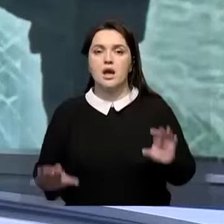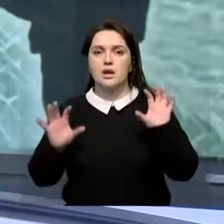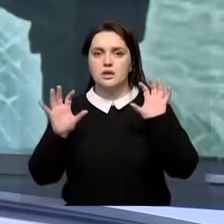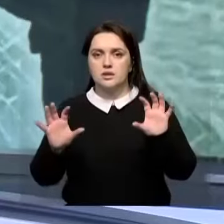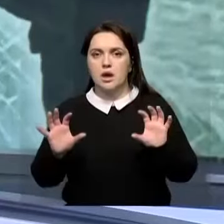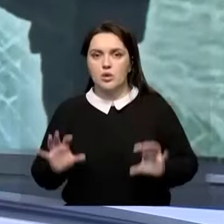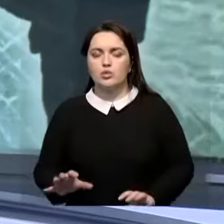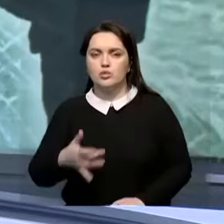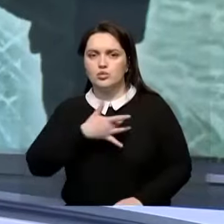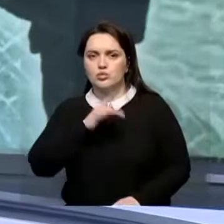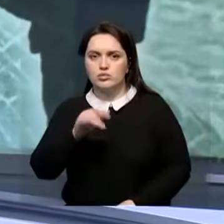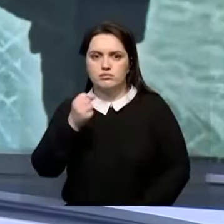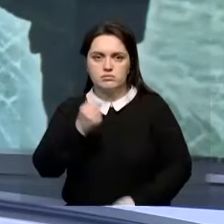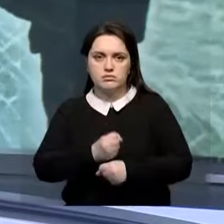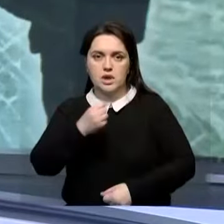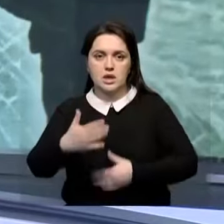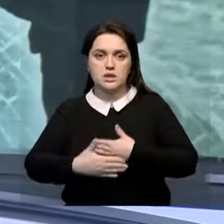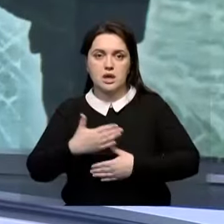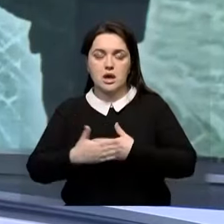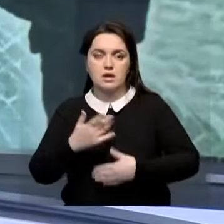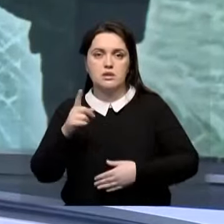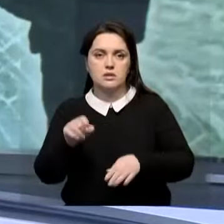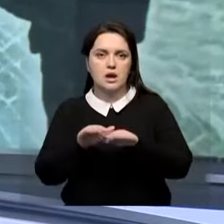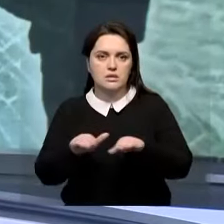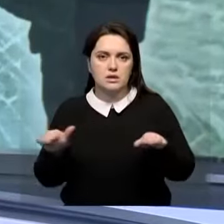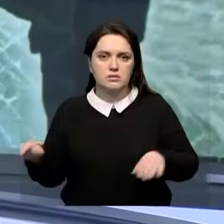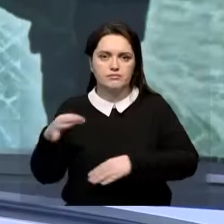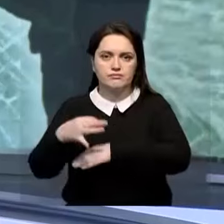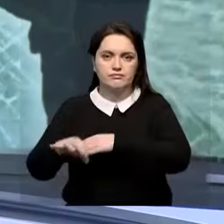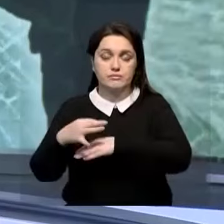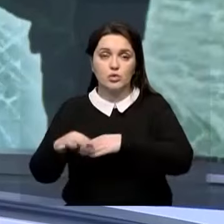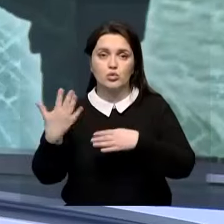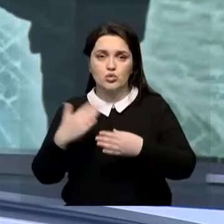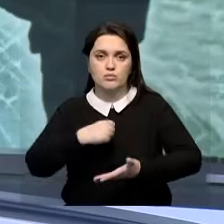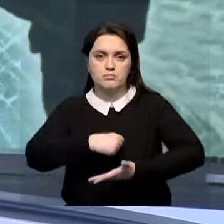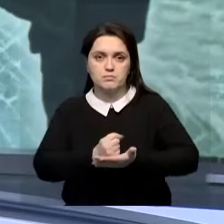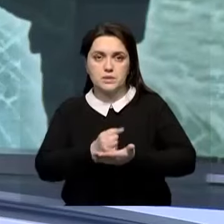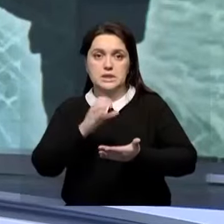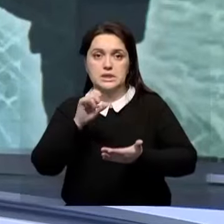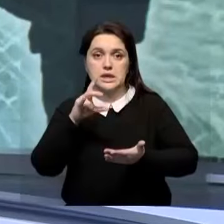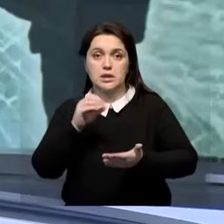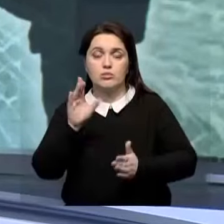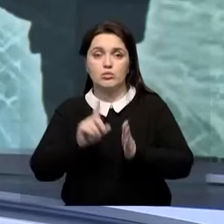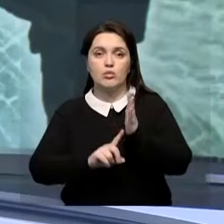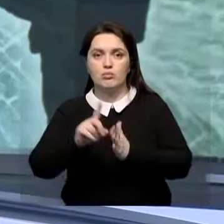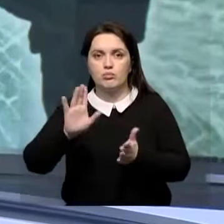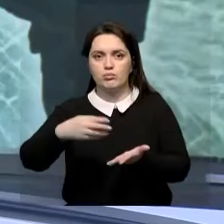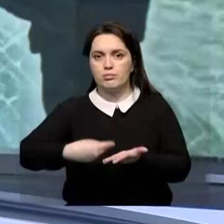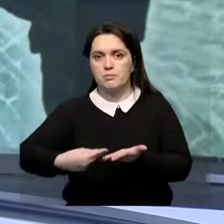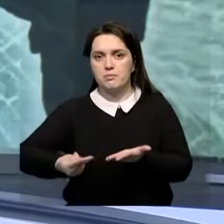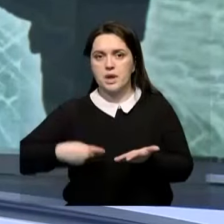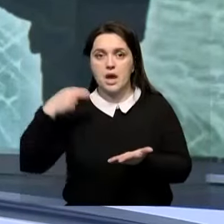Закон, ужесточающий наказания за преступления в отношении детей, приняли в Сенате. Он вступит в силу после